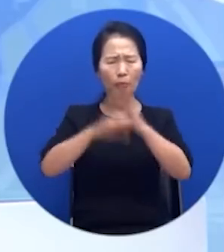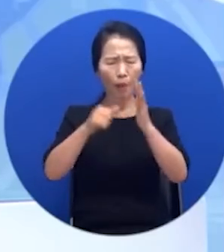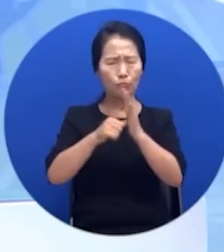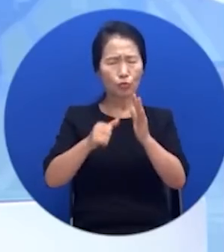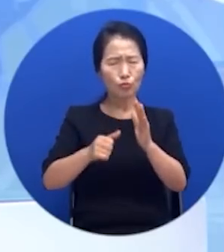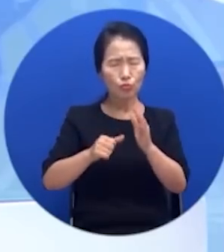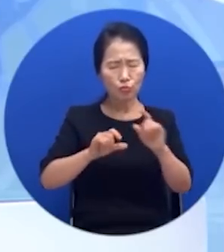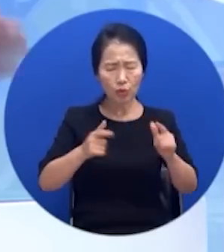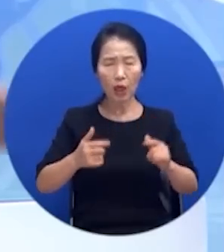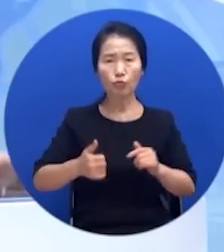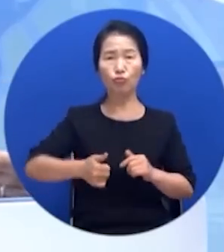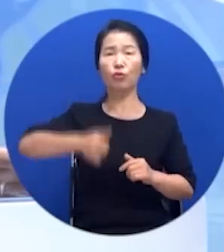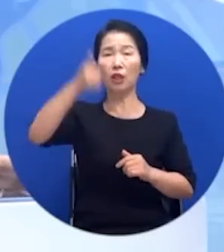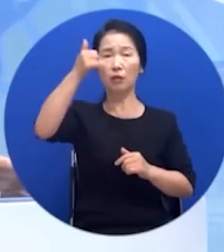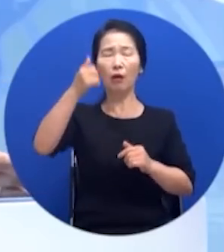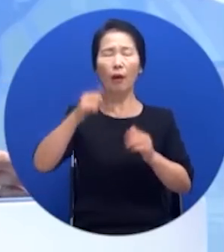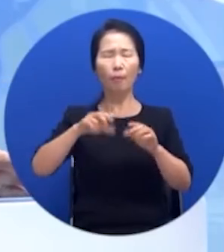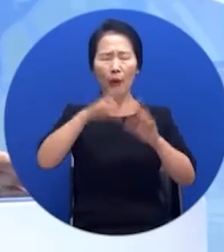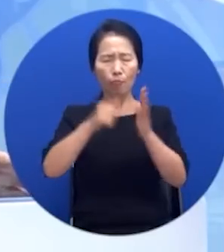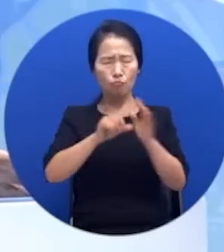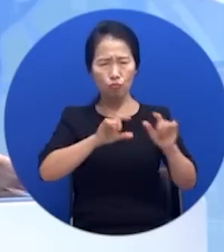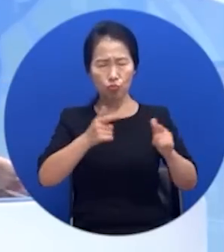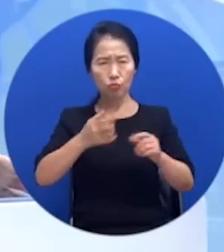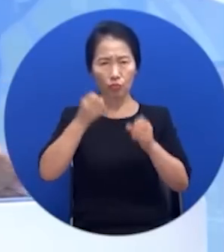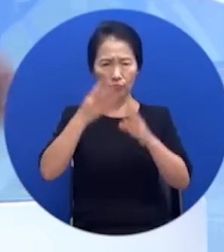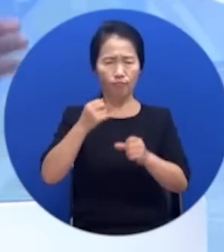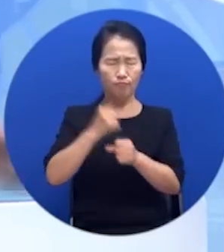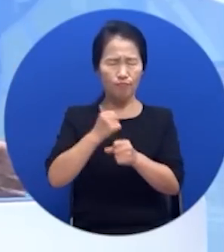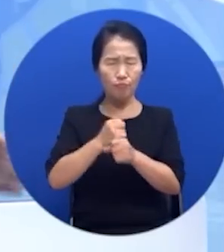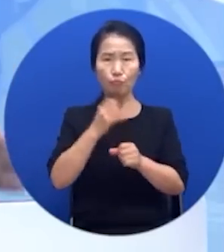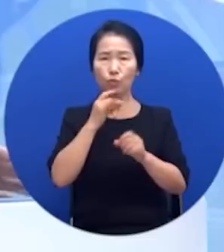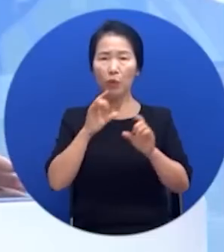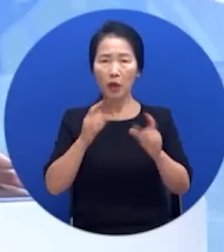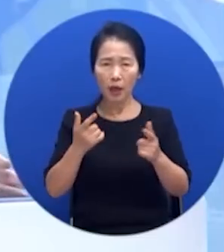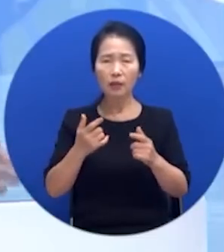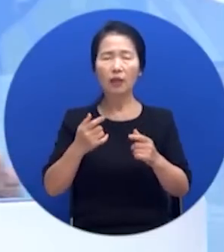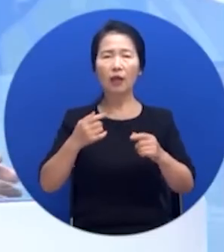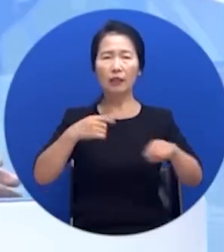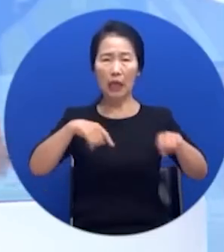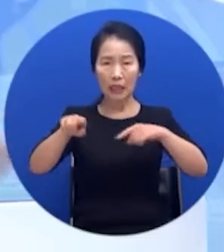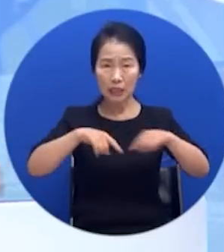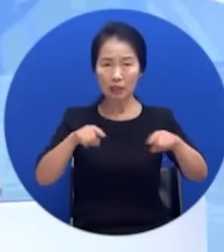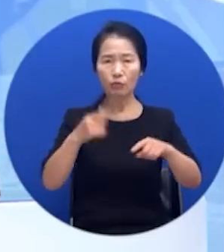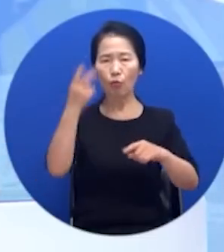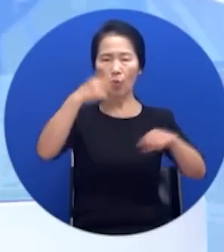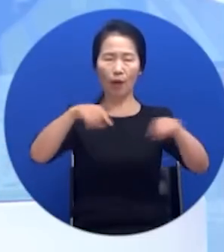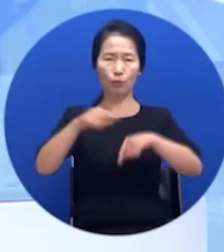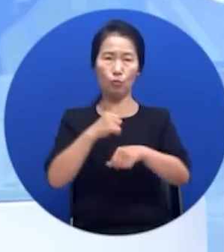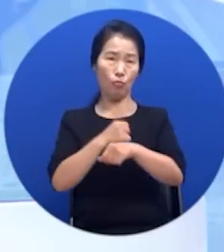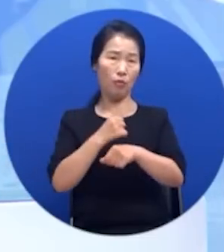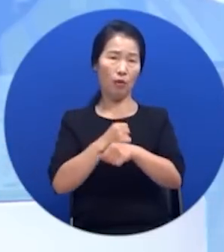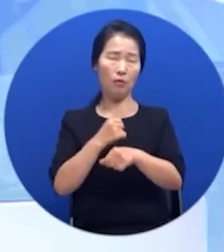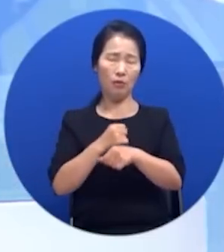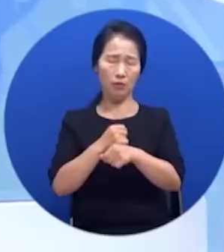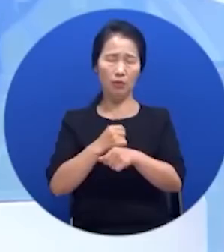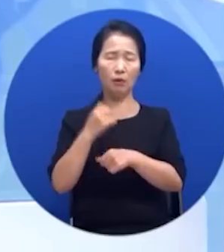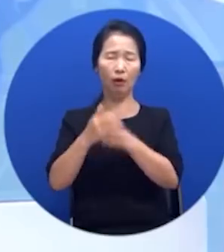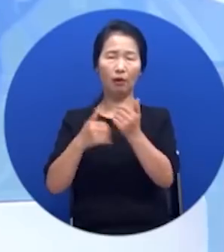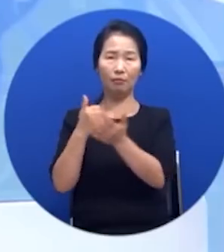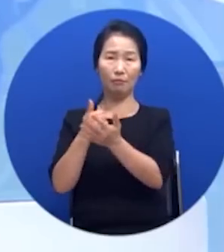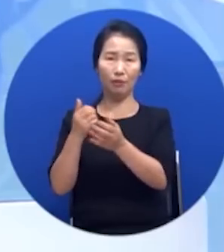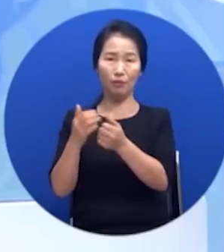주인이요 만물을 창조하셨을 뿐만 아니라 그 만물을 다스리고 친히 감독하시는 분이기 때문에